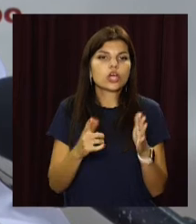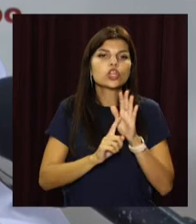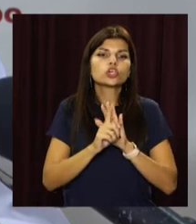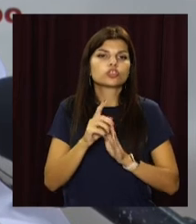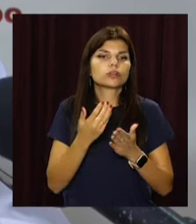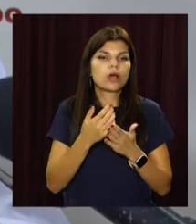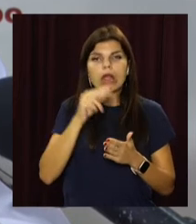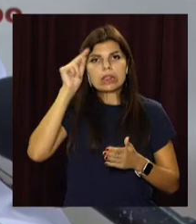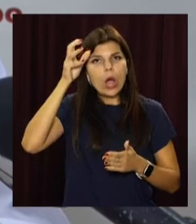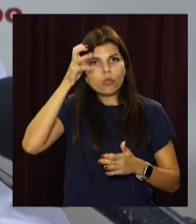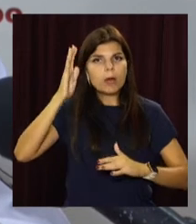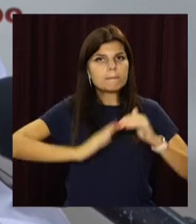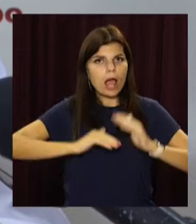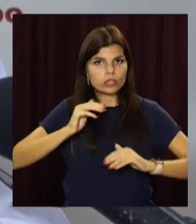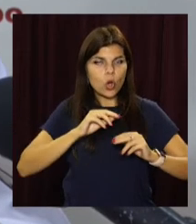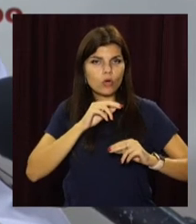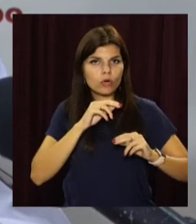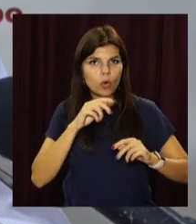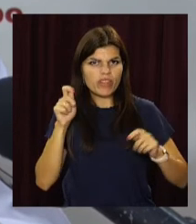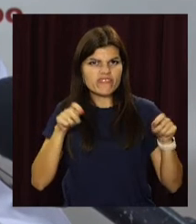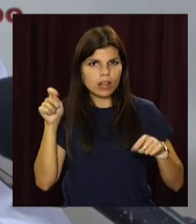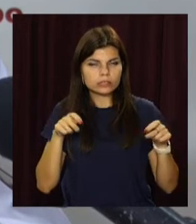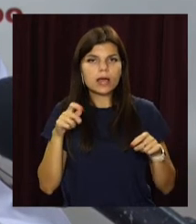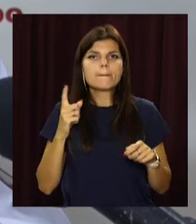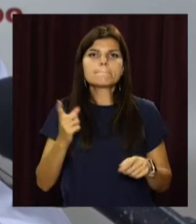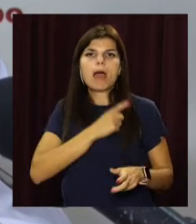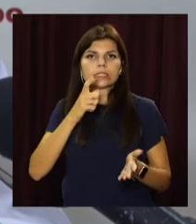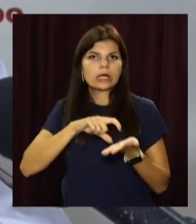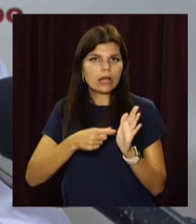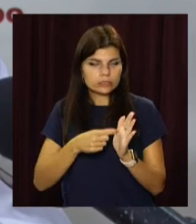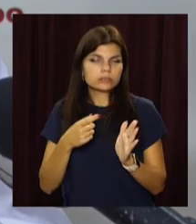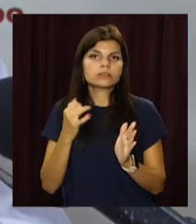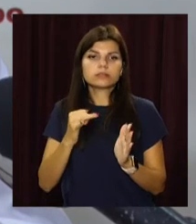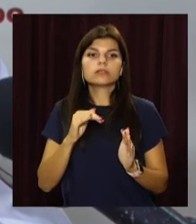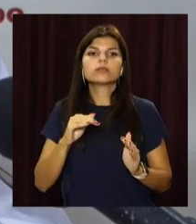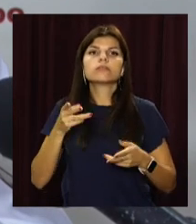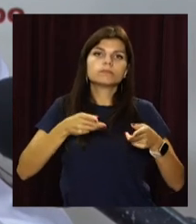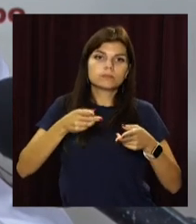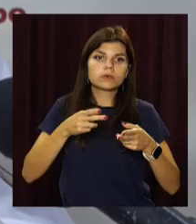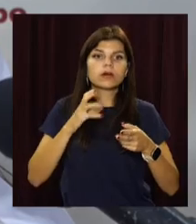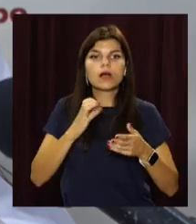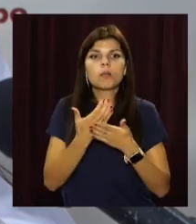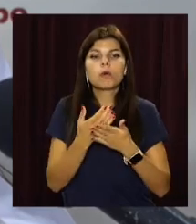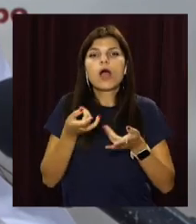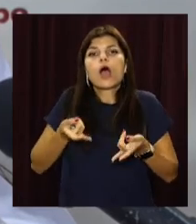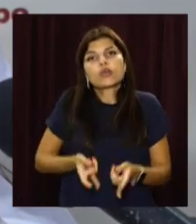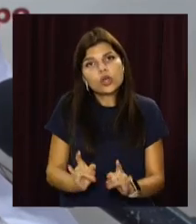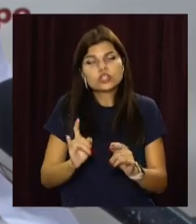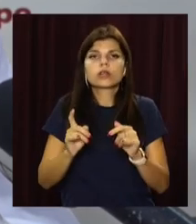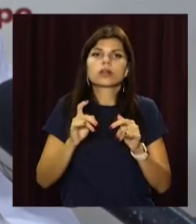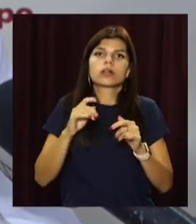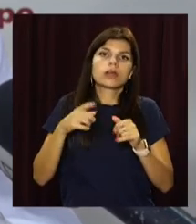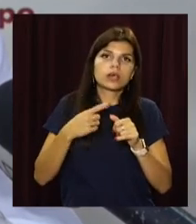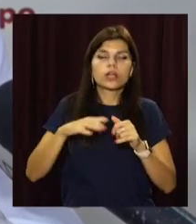с научно-практической конференции, мастер-класса, а также оперативного лечения детей с врожденными либо приобретенными